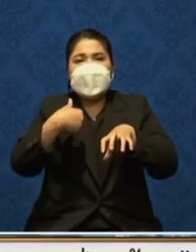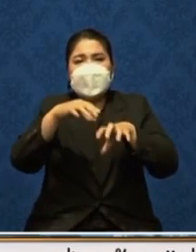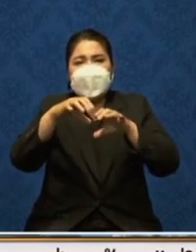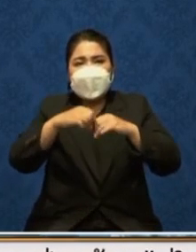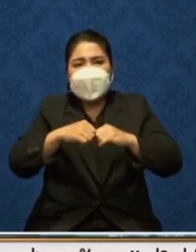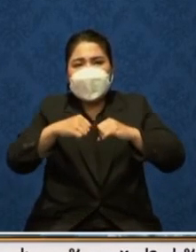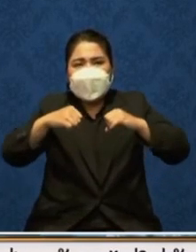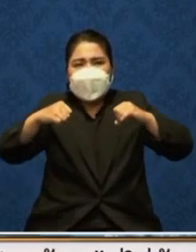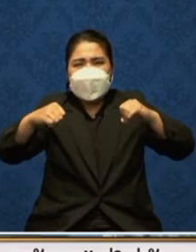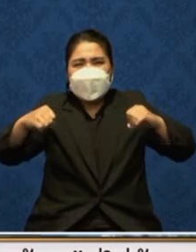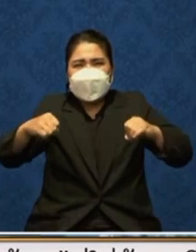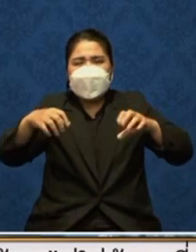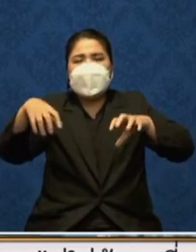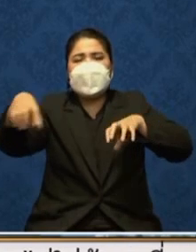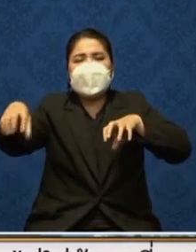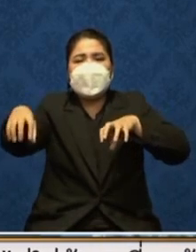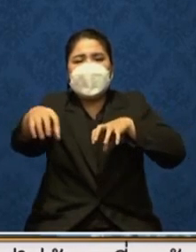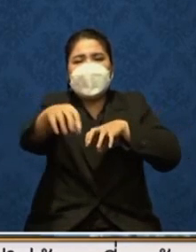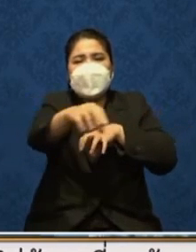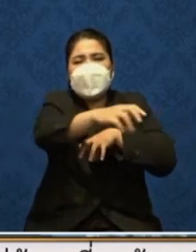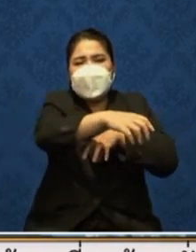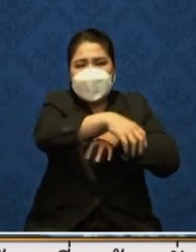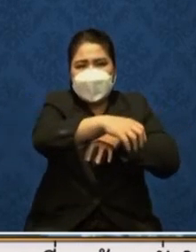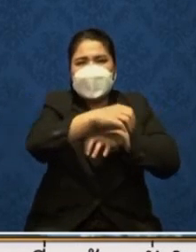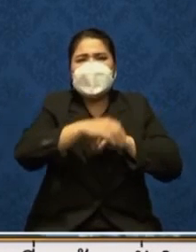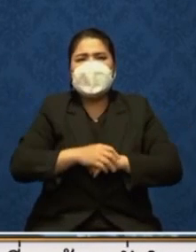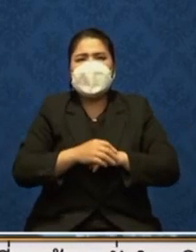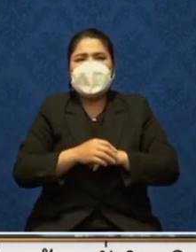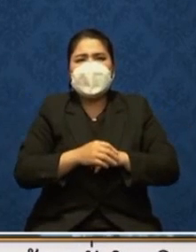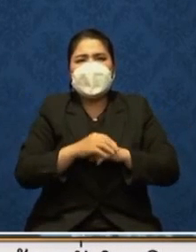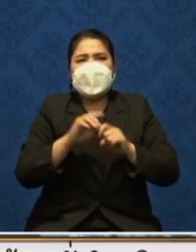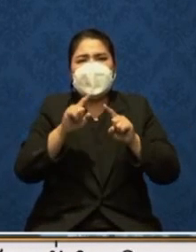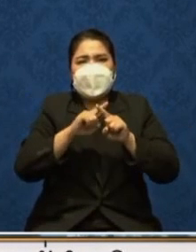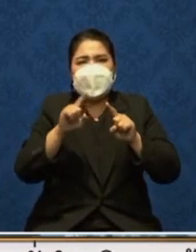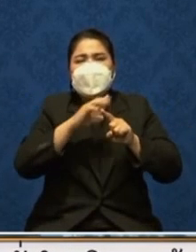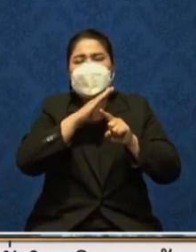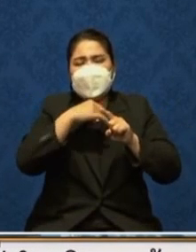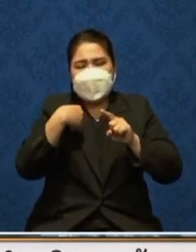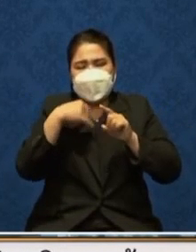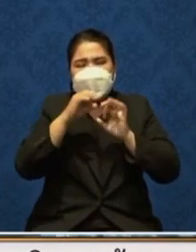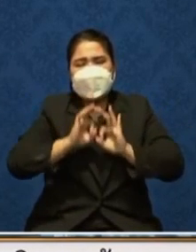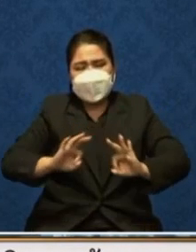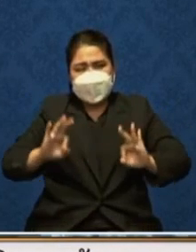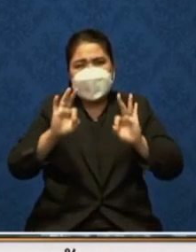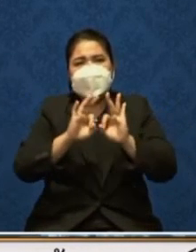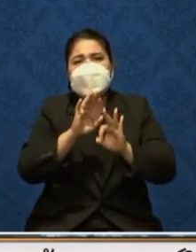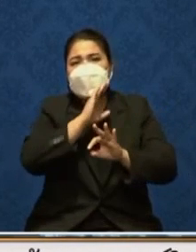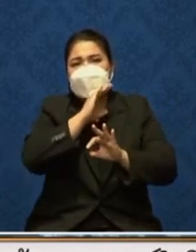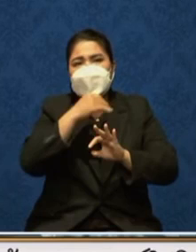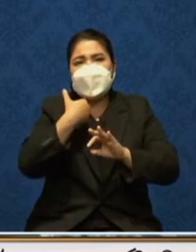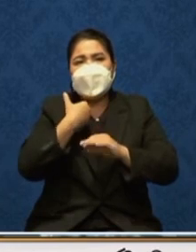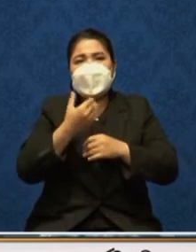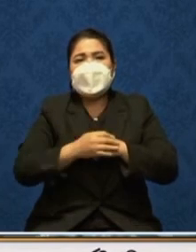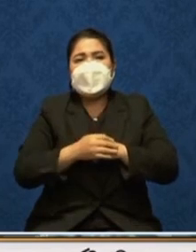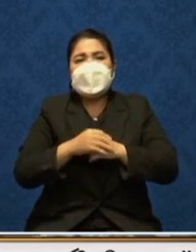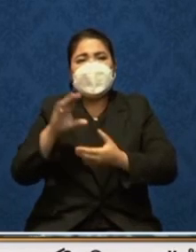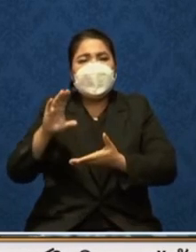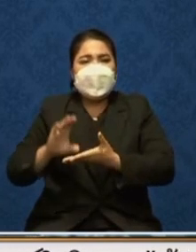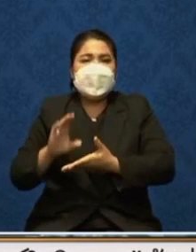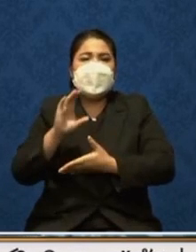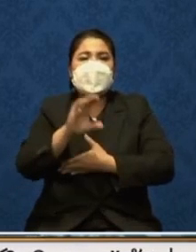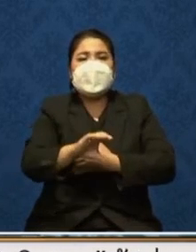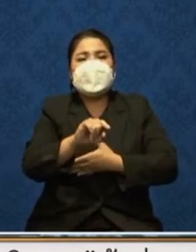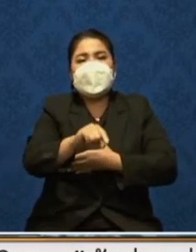่ะไม่ได้มปัหาไกับการขยาย เซลือดแต่ว่าขยายเมอจำเปญจำเป็มากทสดก็คอไปลงพัฒนาเมืองก่อน